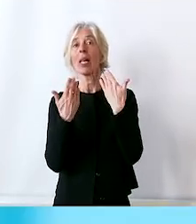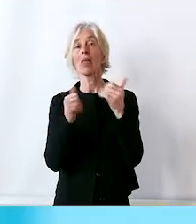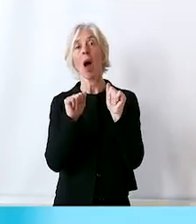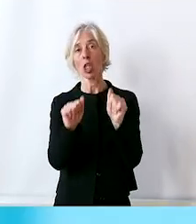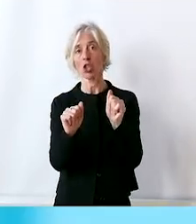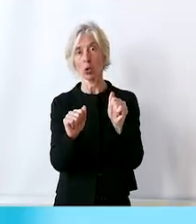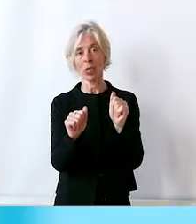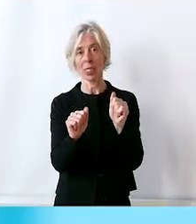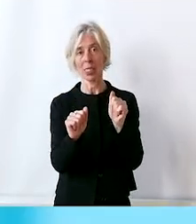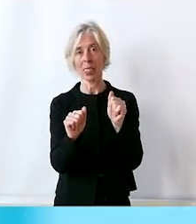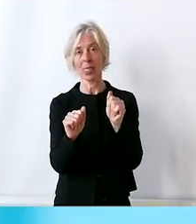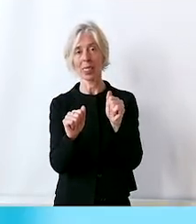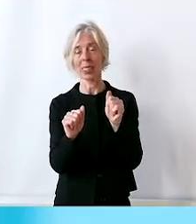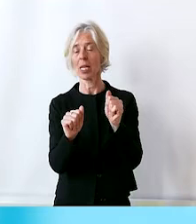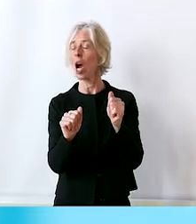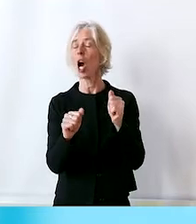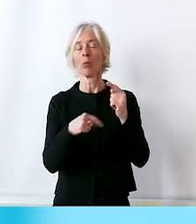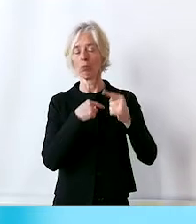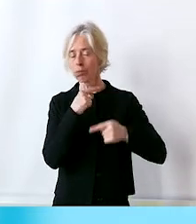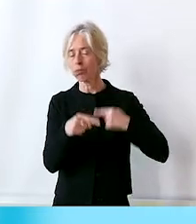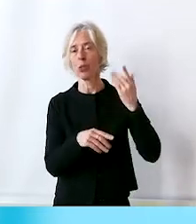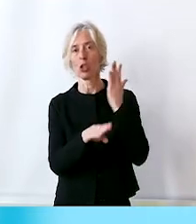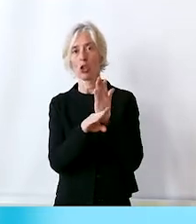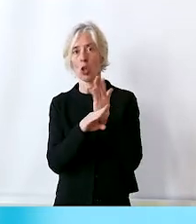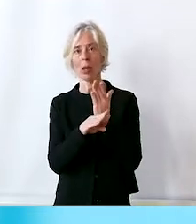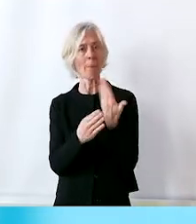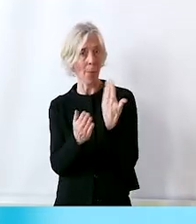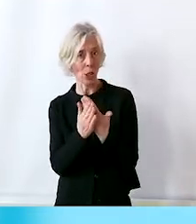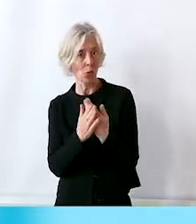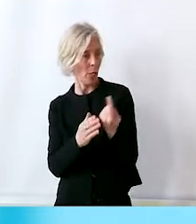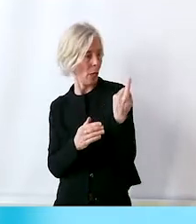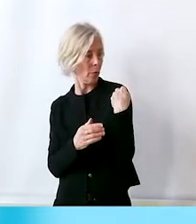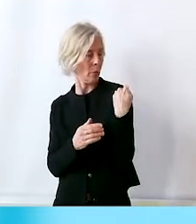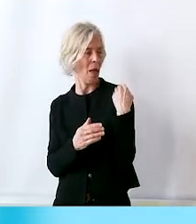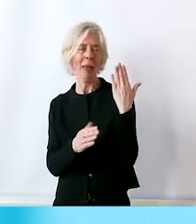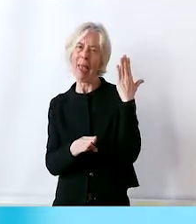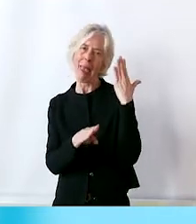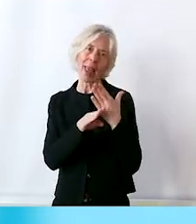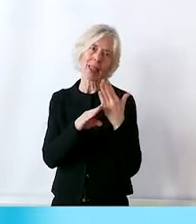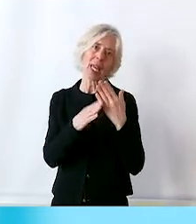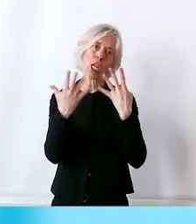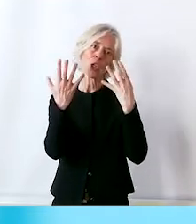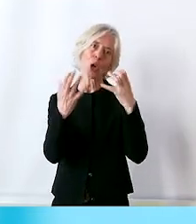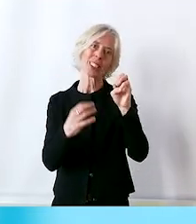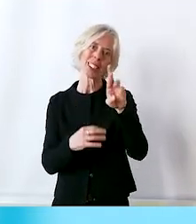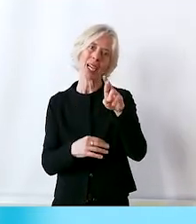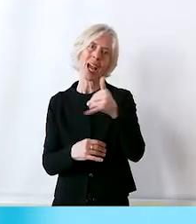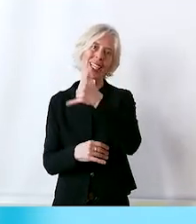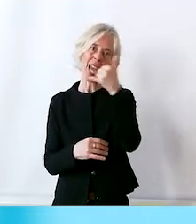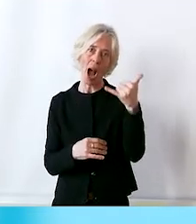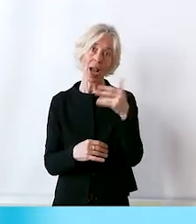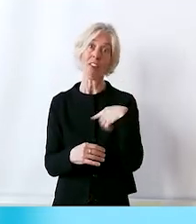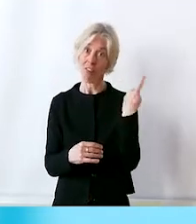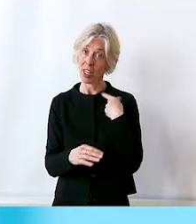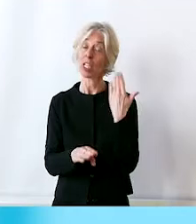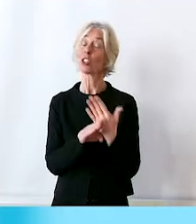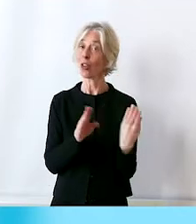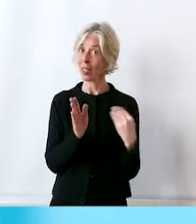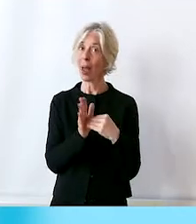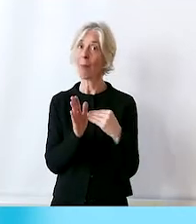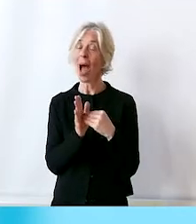ein. Ein Beispiel ist das Ende der 90er Jahre von der IHK mitgegründete